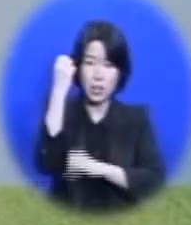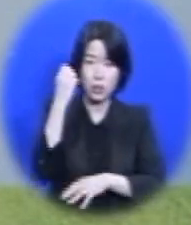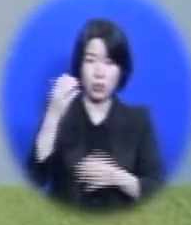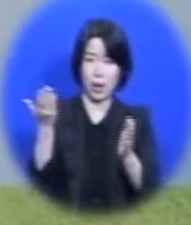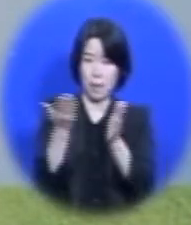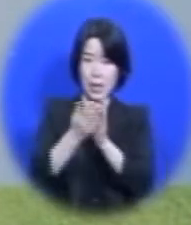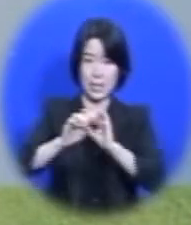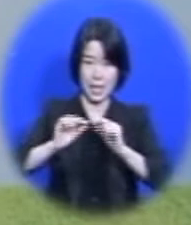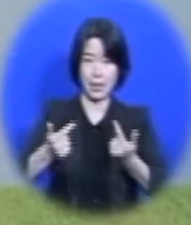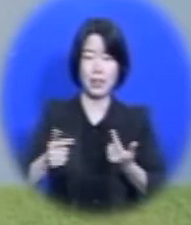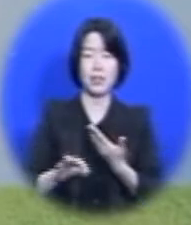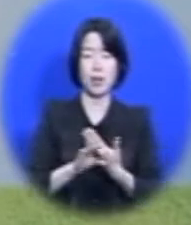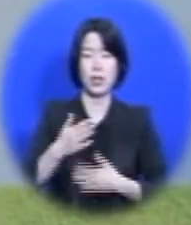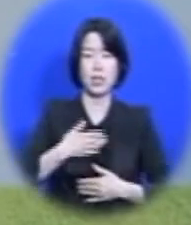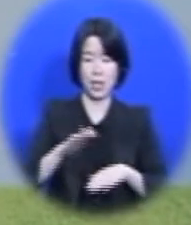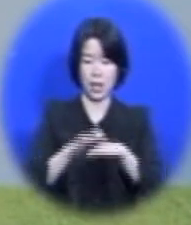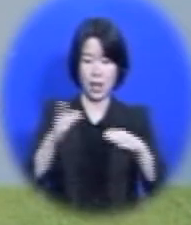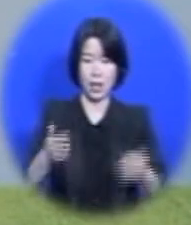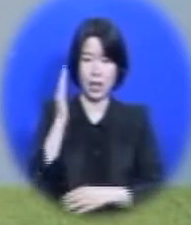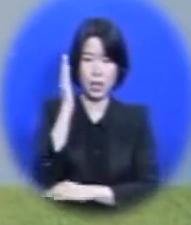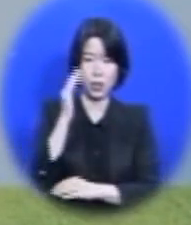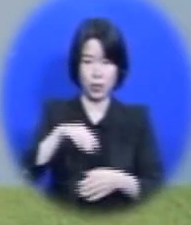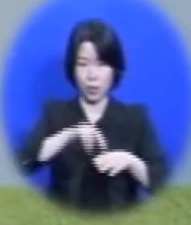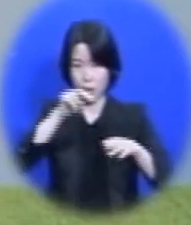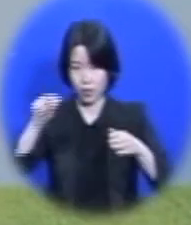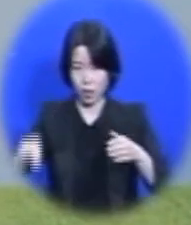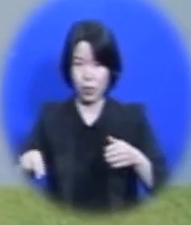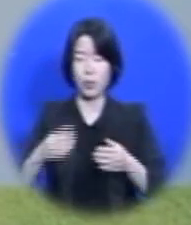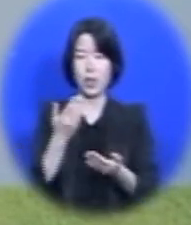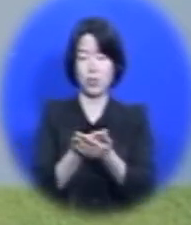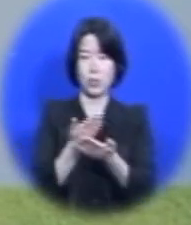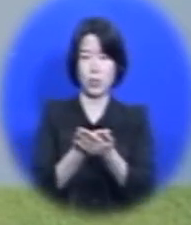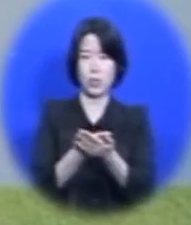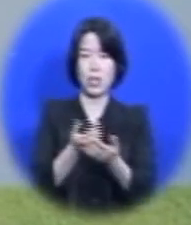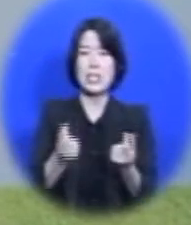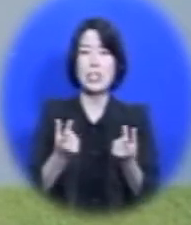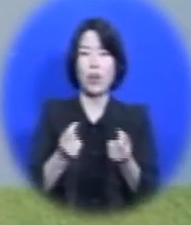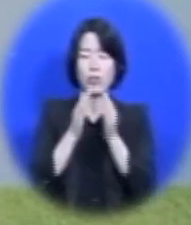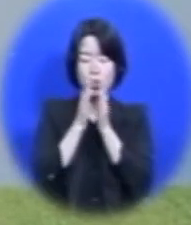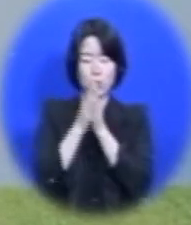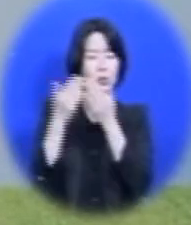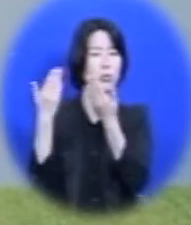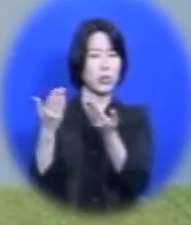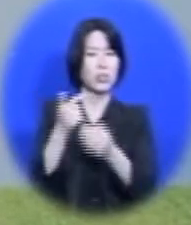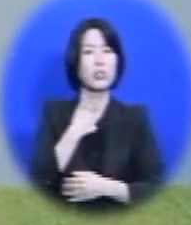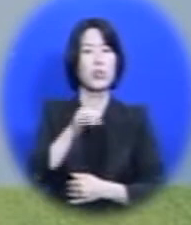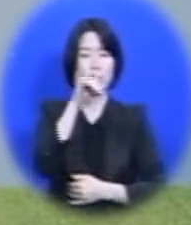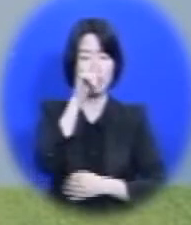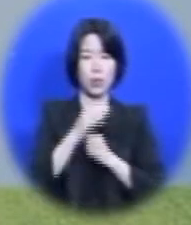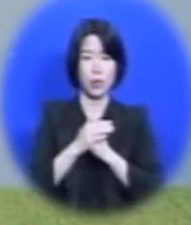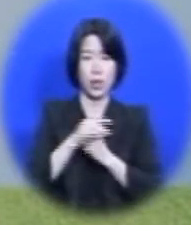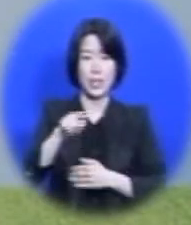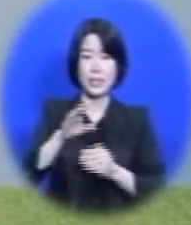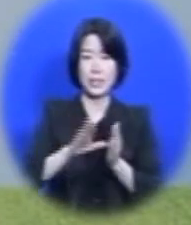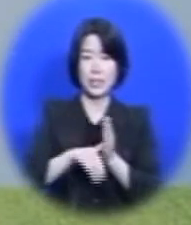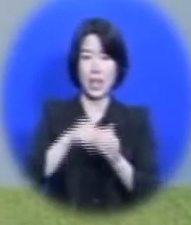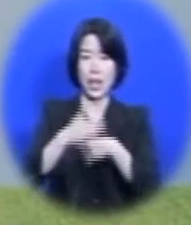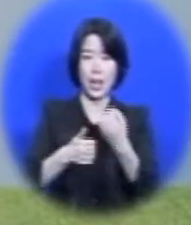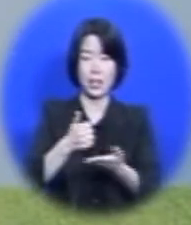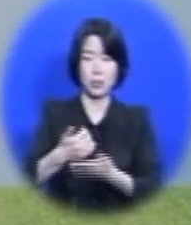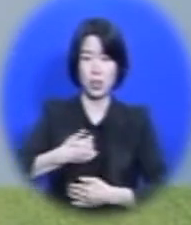않는다면 제가 강단에서 내려오게 해 주십시오. 그런 기도도 드렸었습니다. 근데 그때 하나님께서